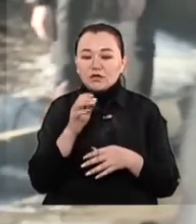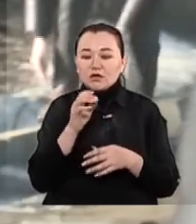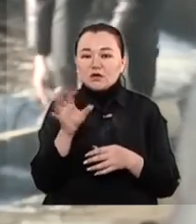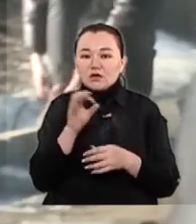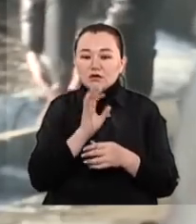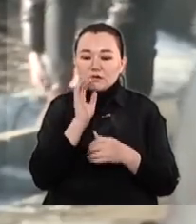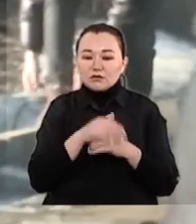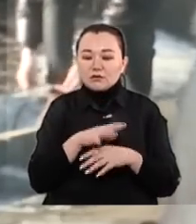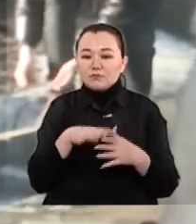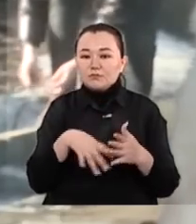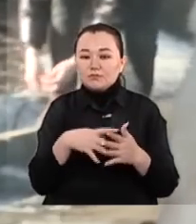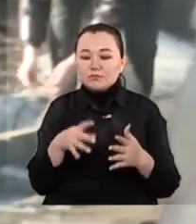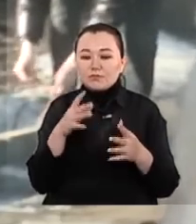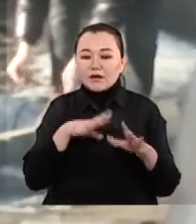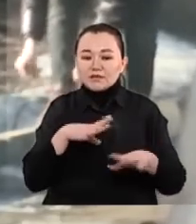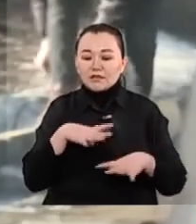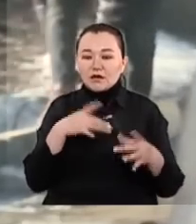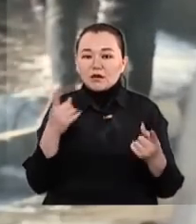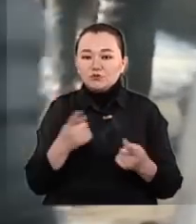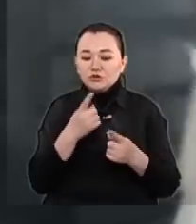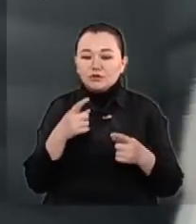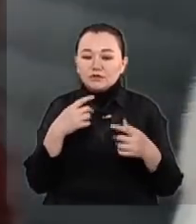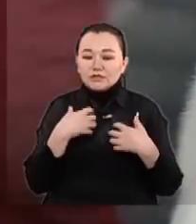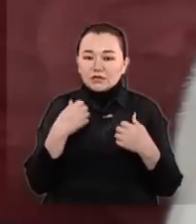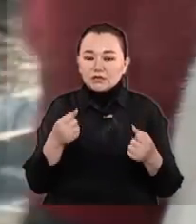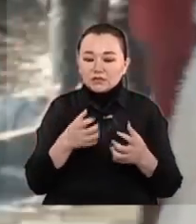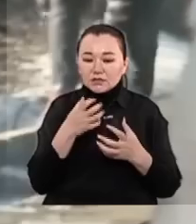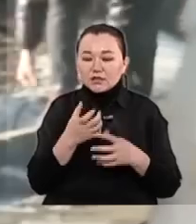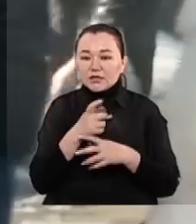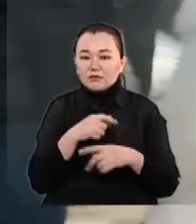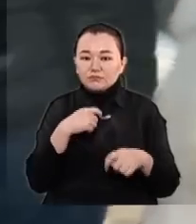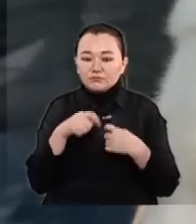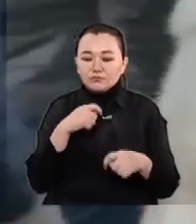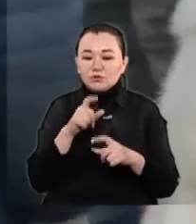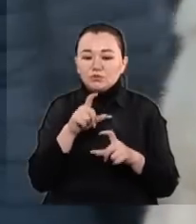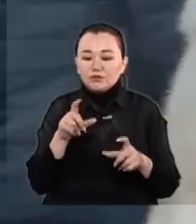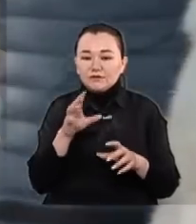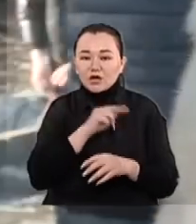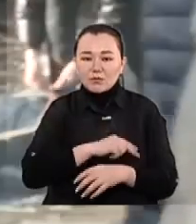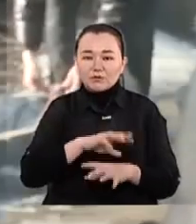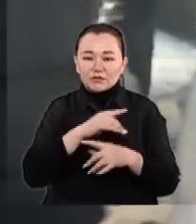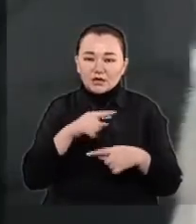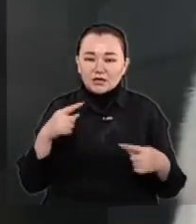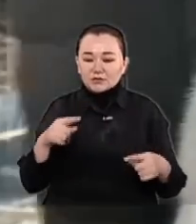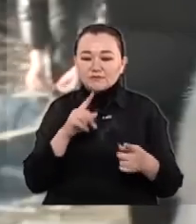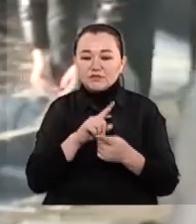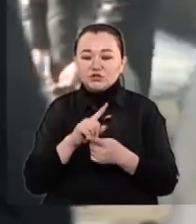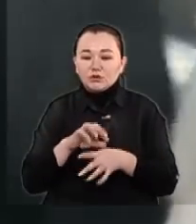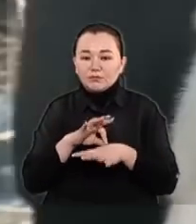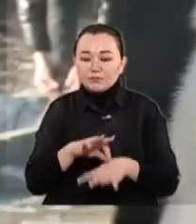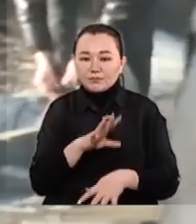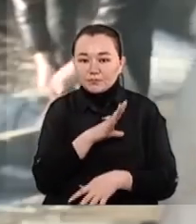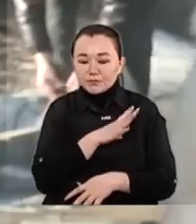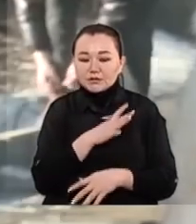Күндізбелік жоспар аясында базардағы қарапайым сатушылар, денсаулық сақтау, білім саласындағы азаматтармен де кездесулер ұйымдастырылуда. Сонымен